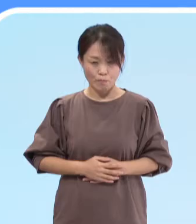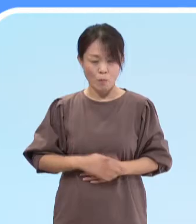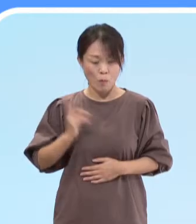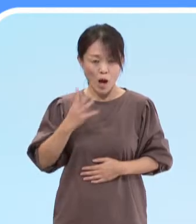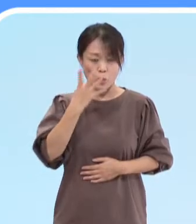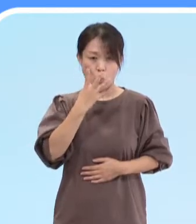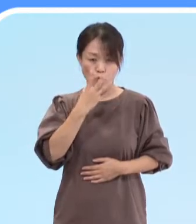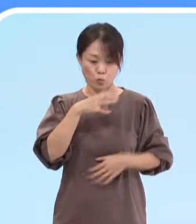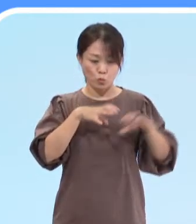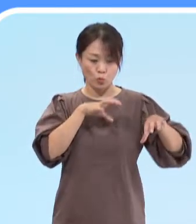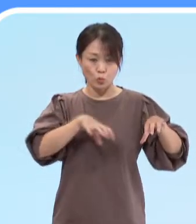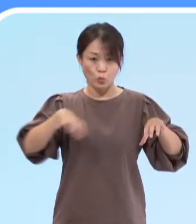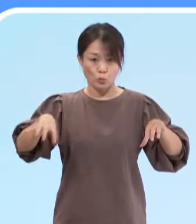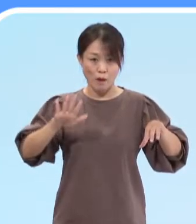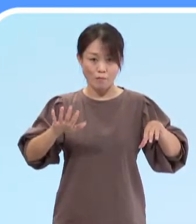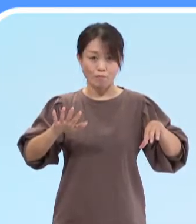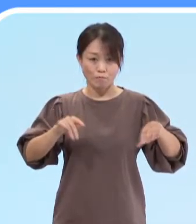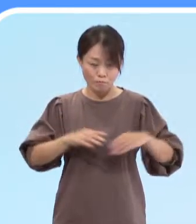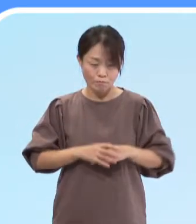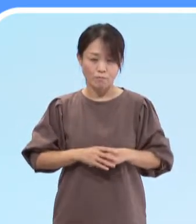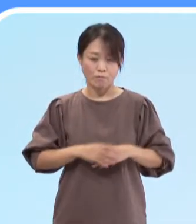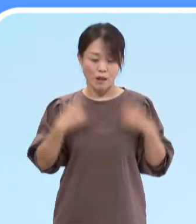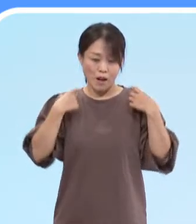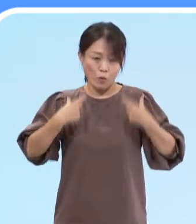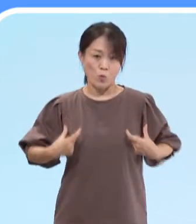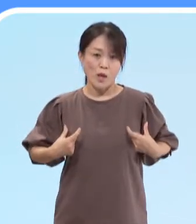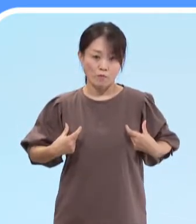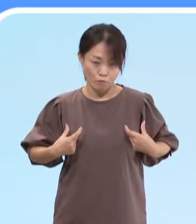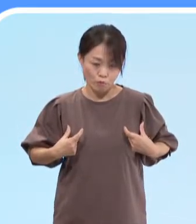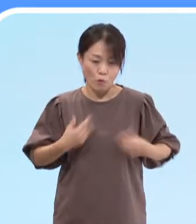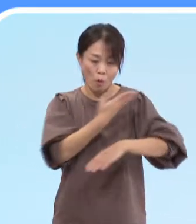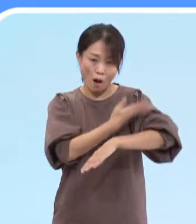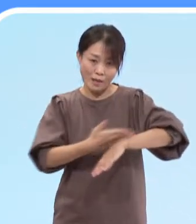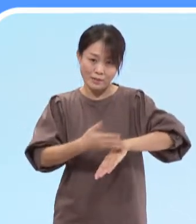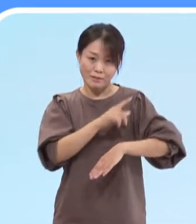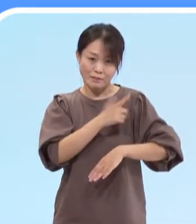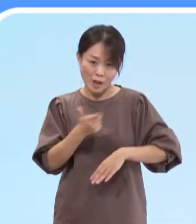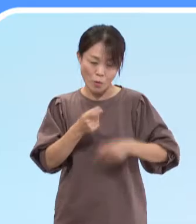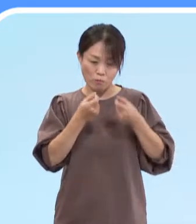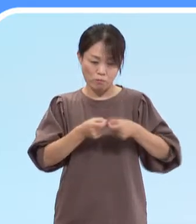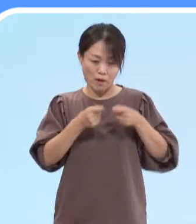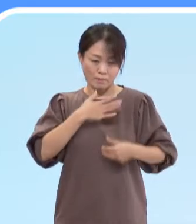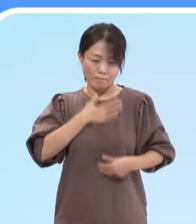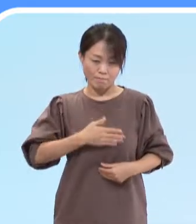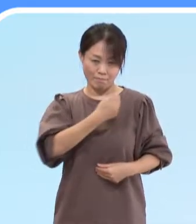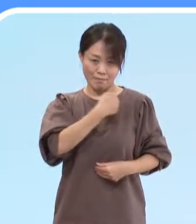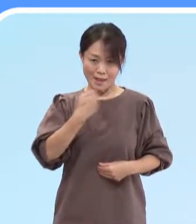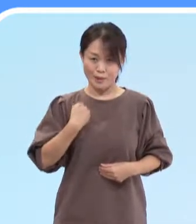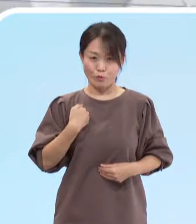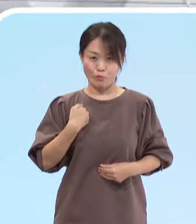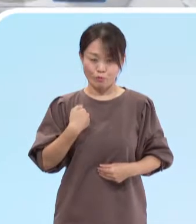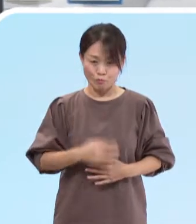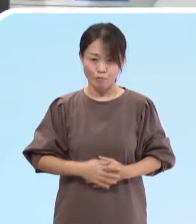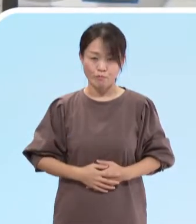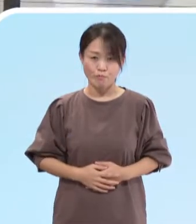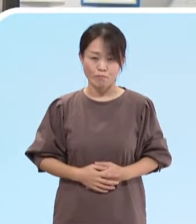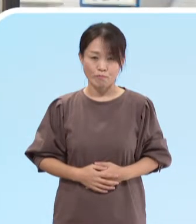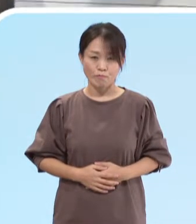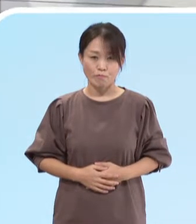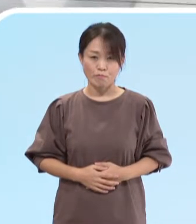ミュージアムは4つのエリアに分かれていて、ランドセルやセイバンの歴史について詳しく知ることができるんです